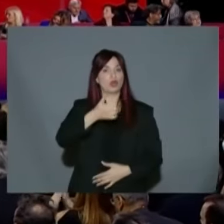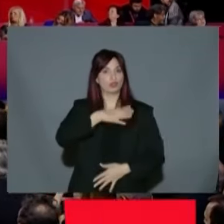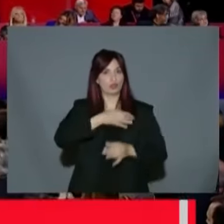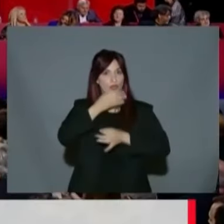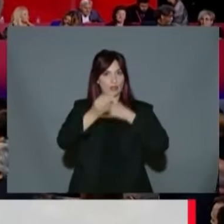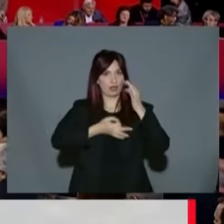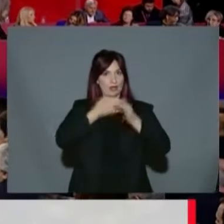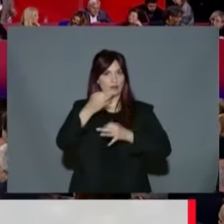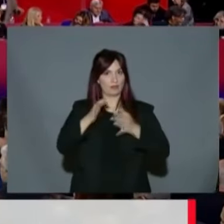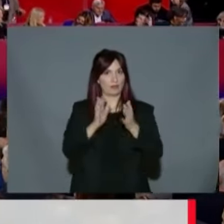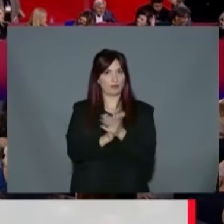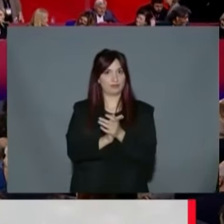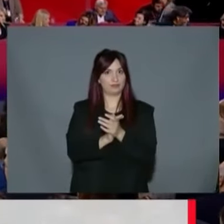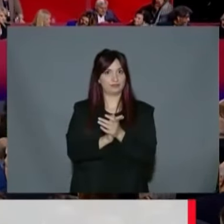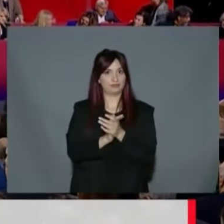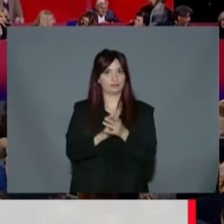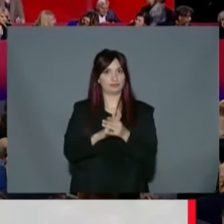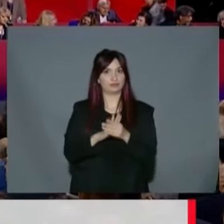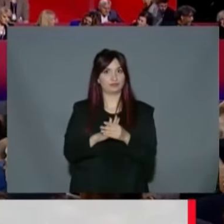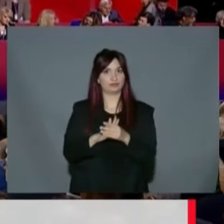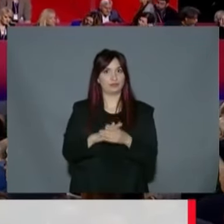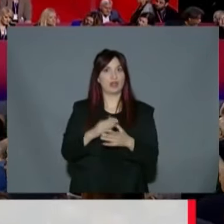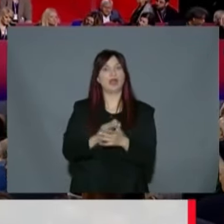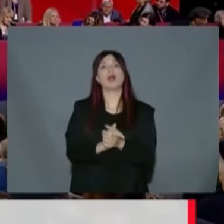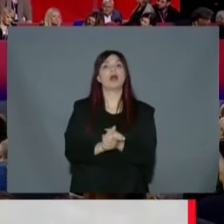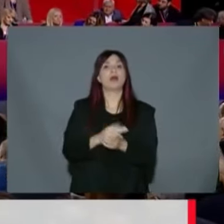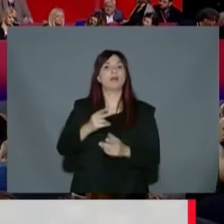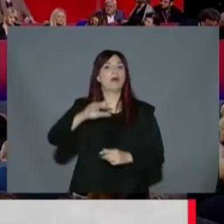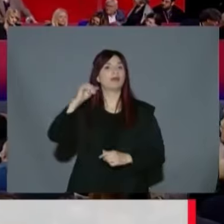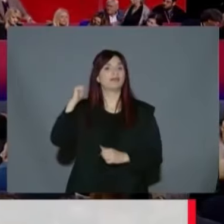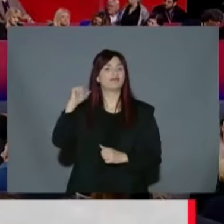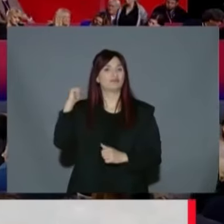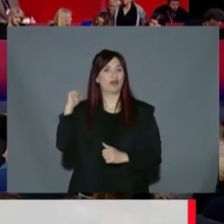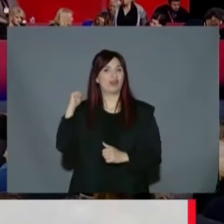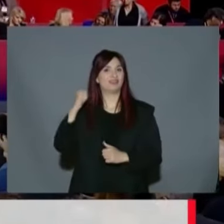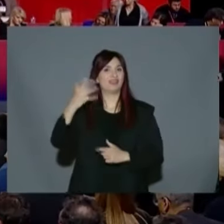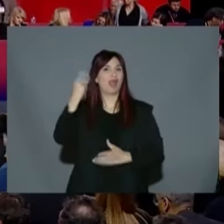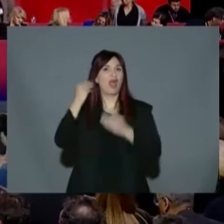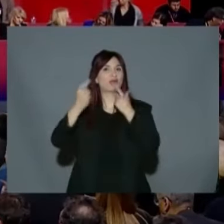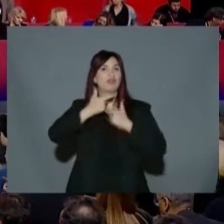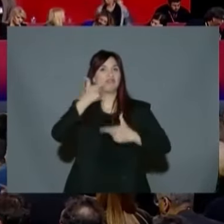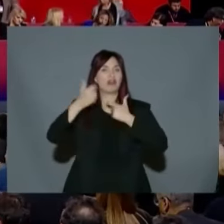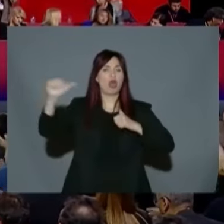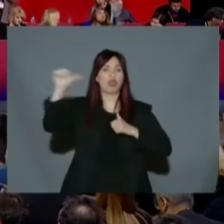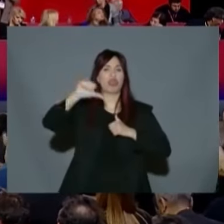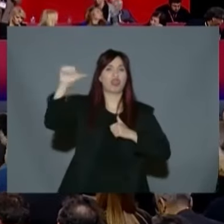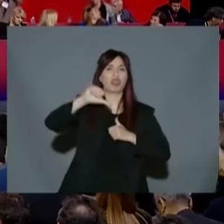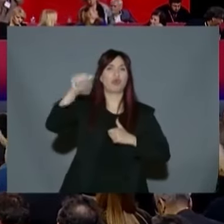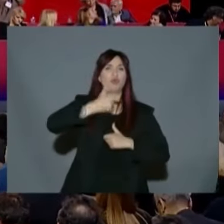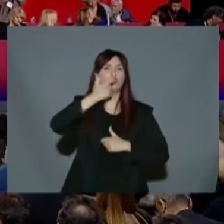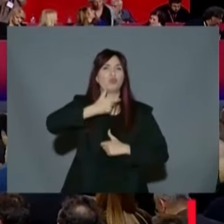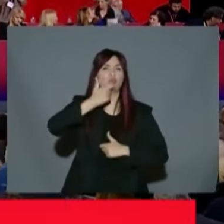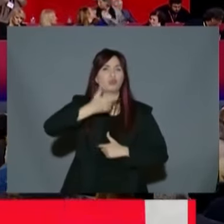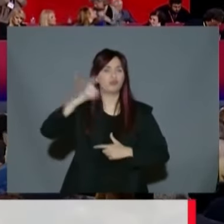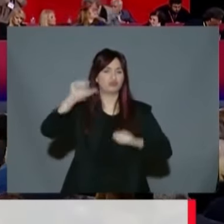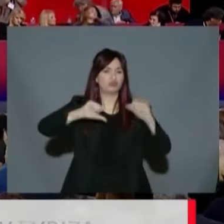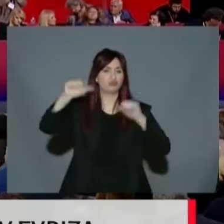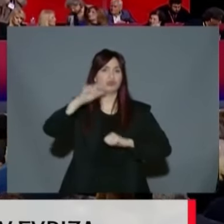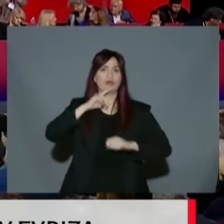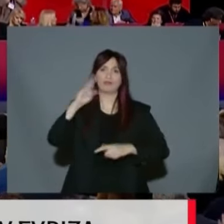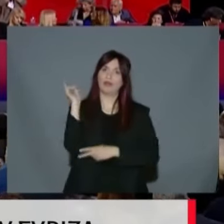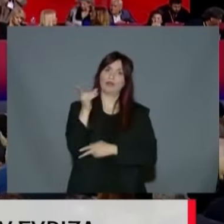κάνω είναι να καταδικάσω τα γιούχα που ακούστηκαν σε αυτή την αίθουσα. Η